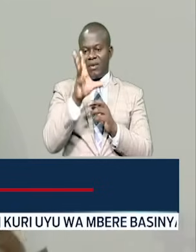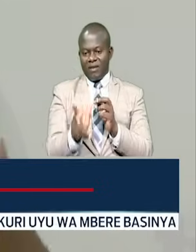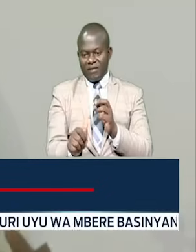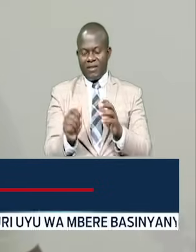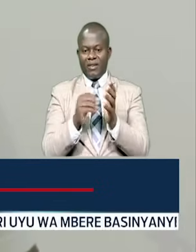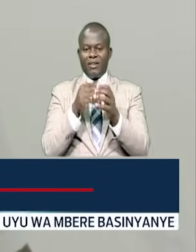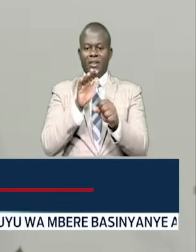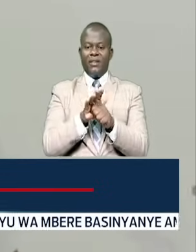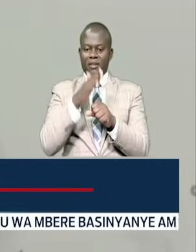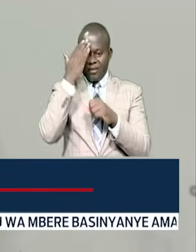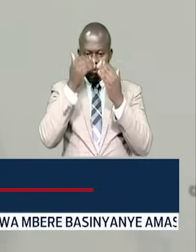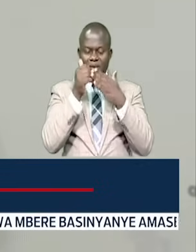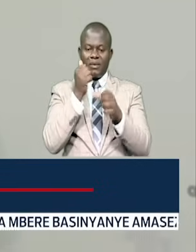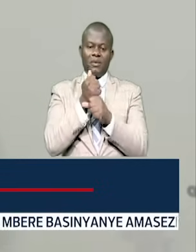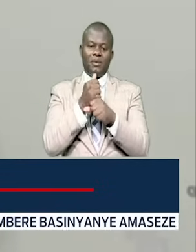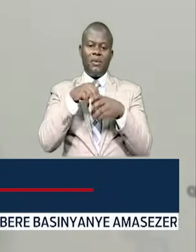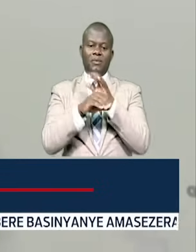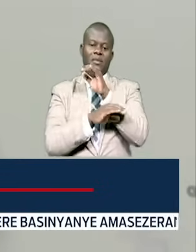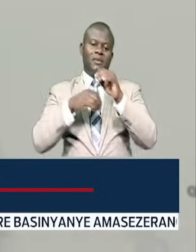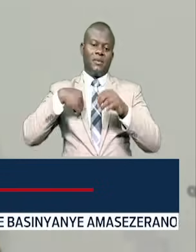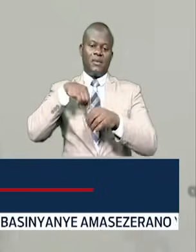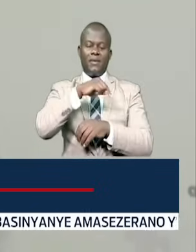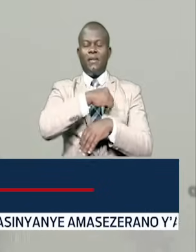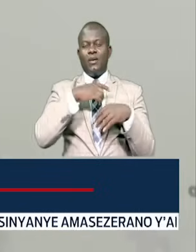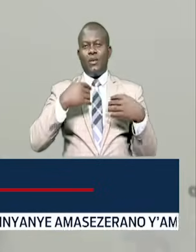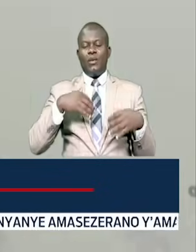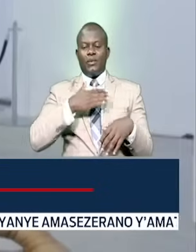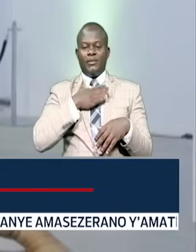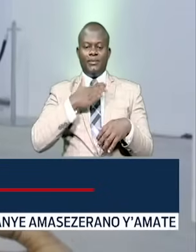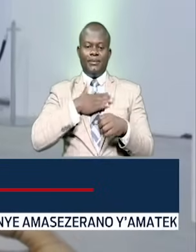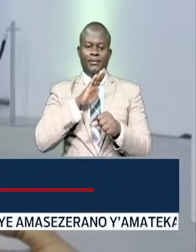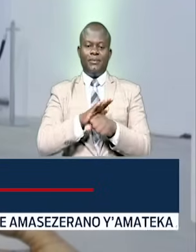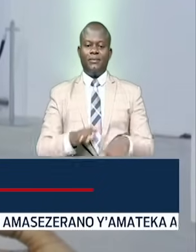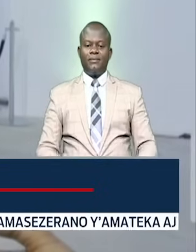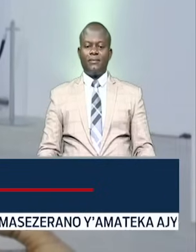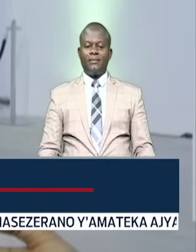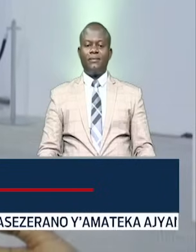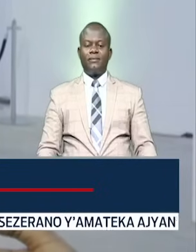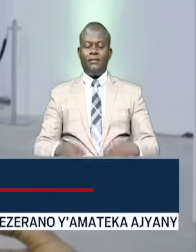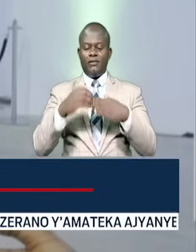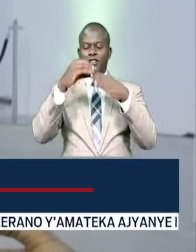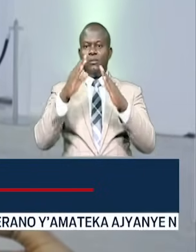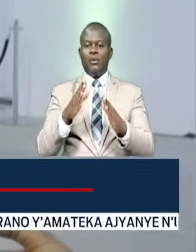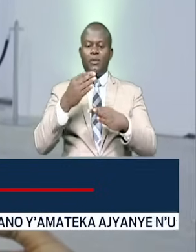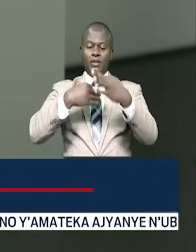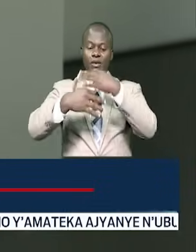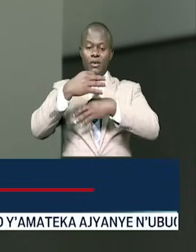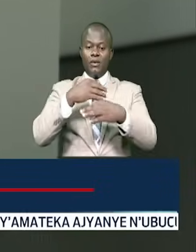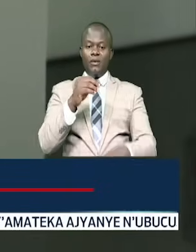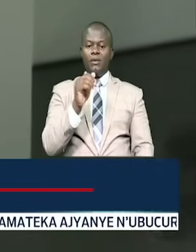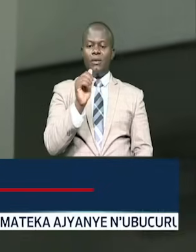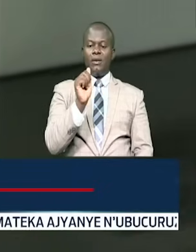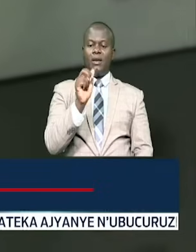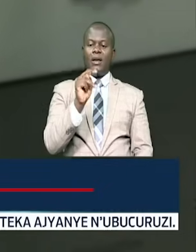cyane cyane ko ndi kubikorana noneho mu gihugu cyanjye, bintera ishema ryinshi. Umuyobozi w'uruganda rwa BioNTech Kigali Aneto